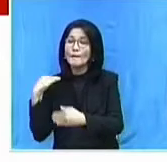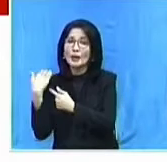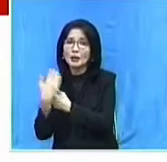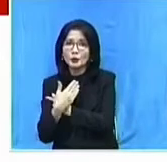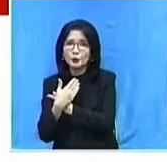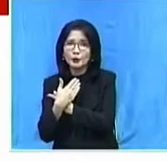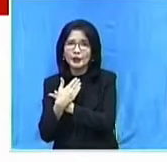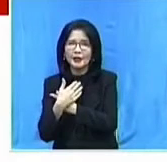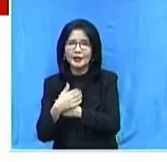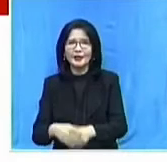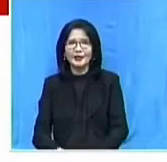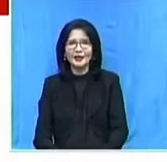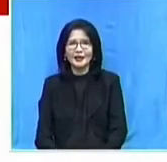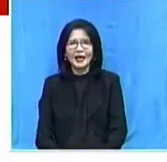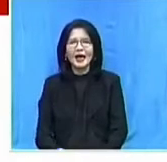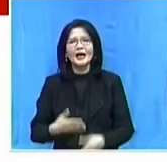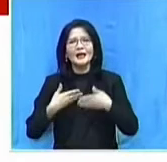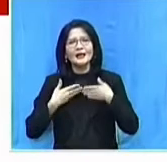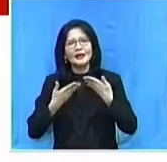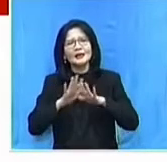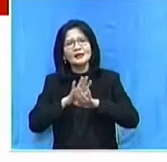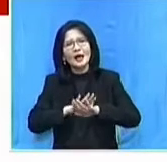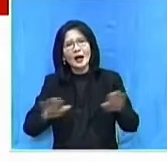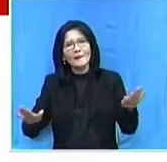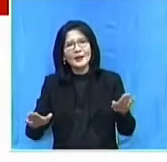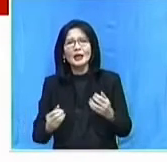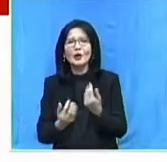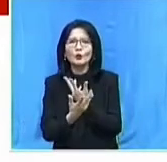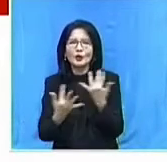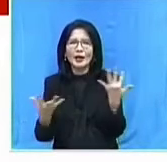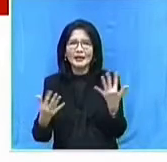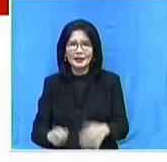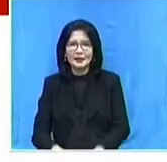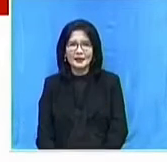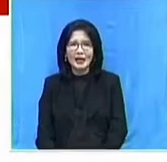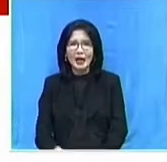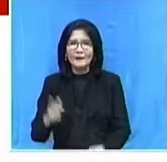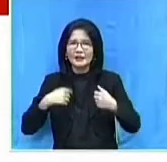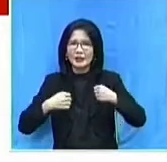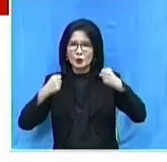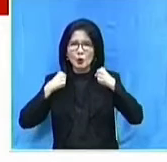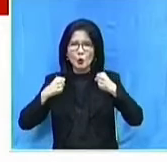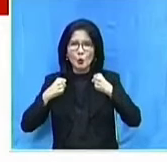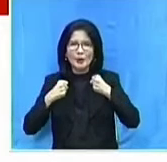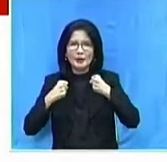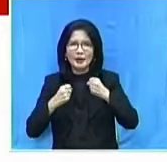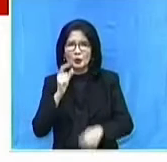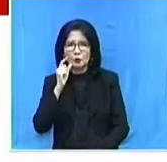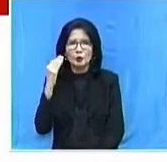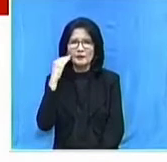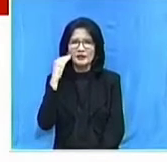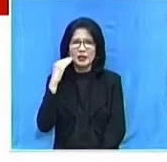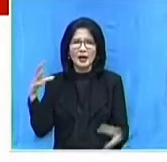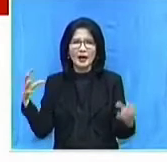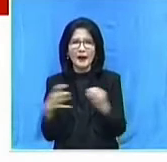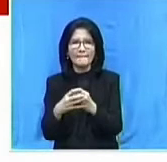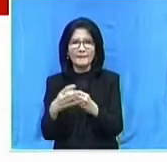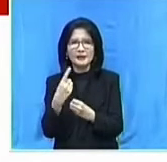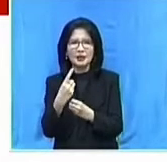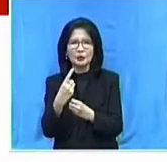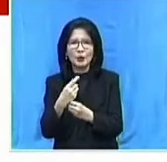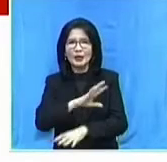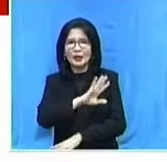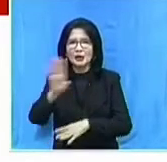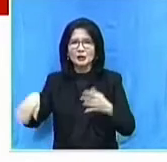mengayomi memberikan rasa aman bagi rakyat dan menjadi kekuatan dalam menjaga persatuan dan kesatuan